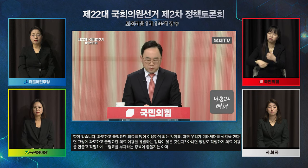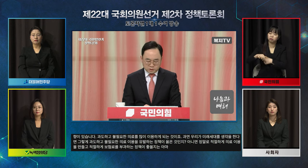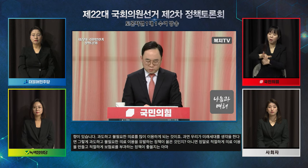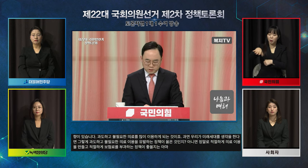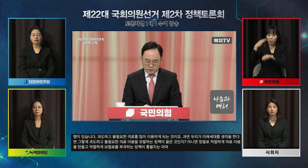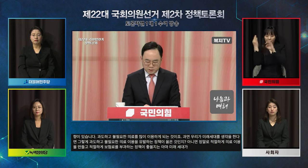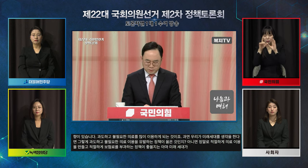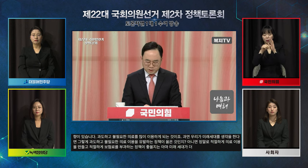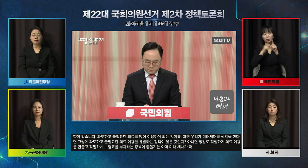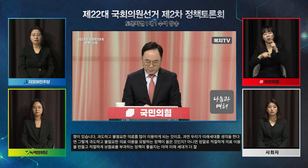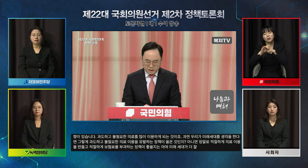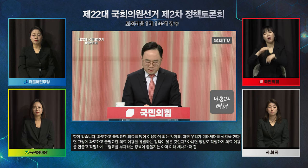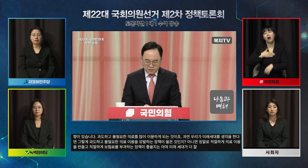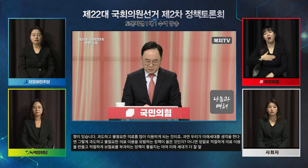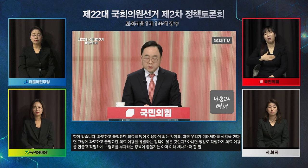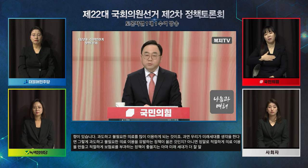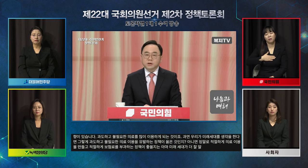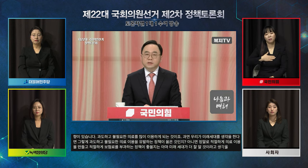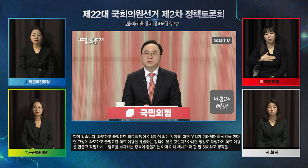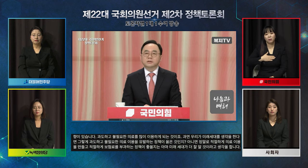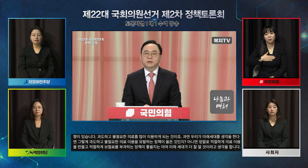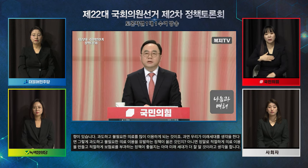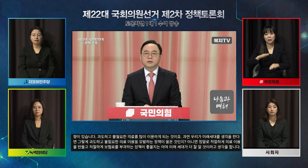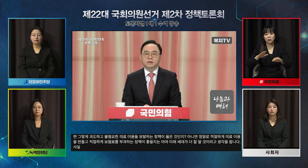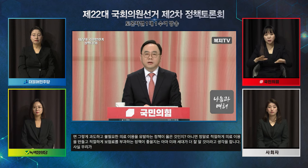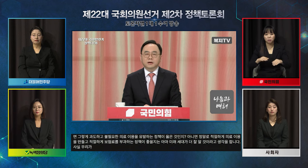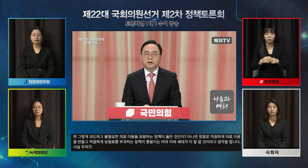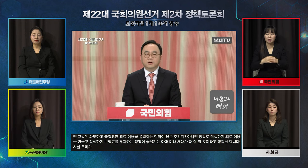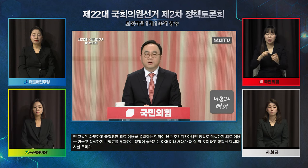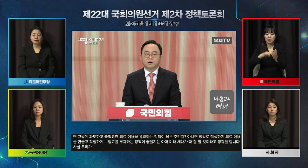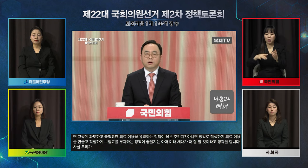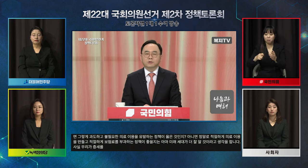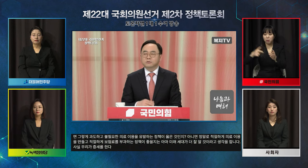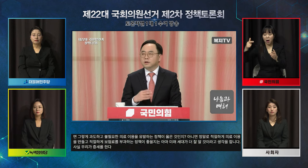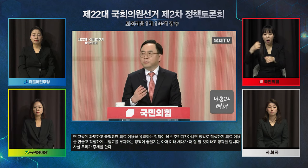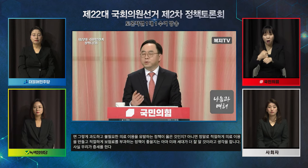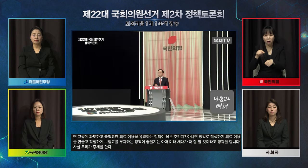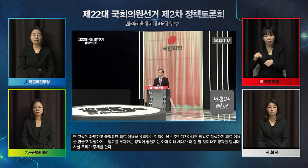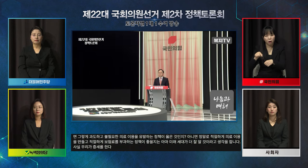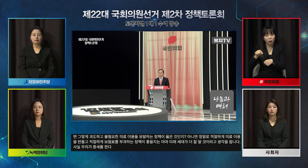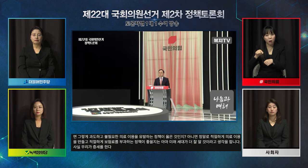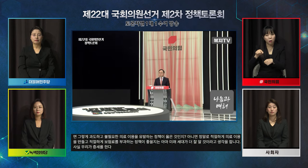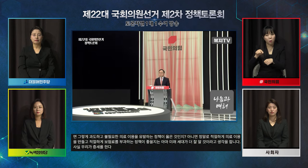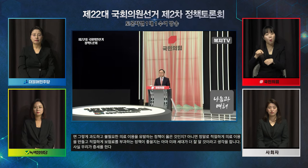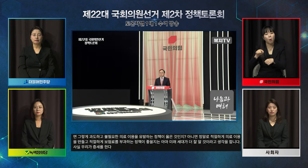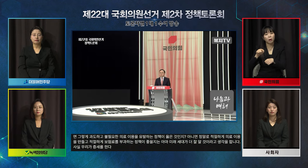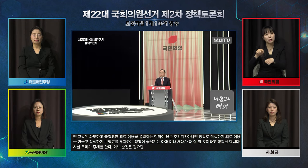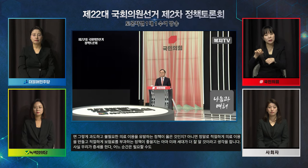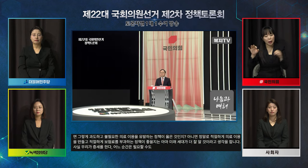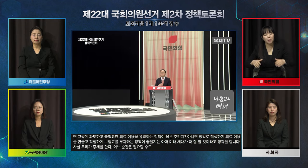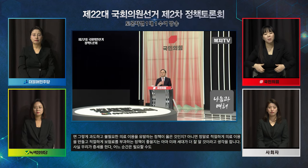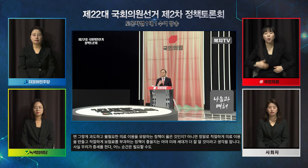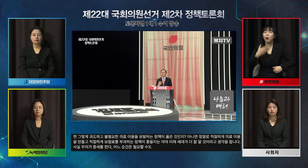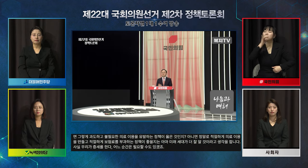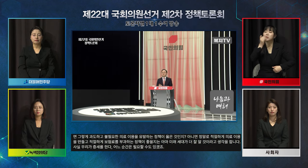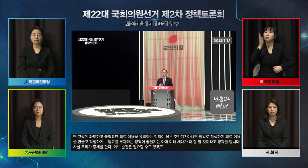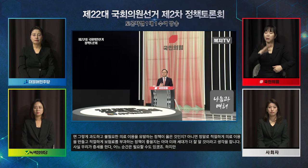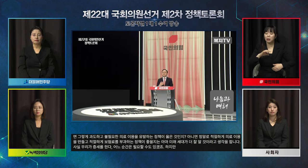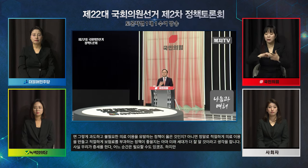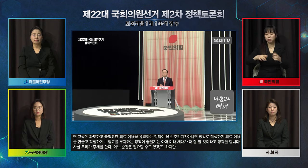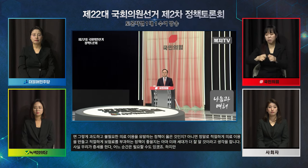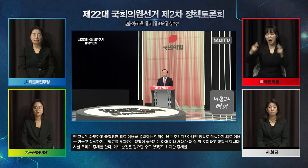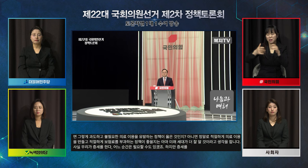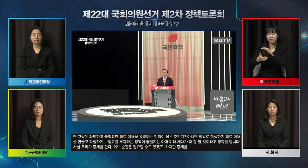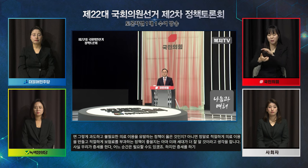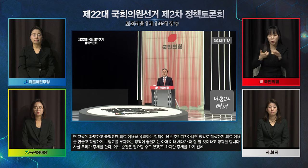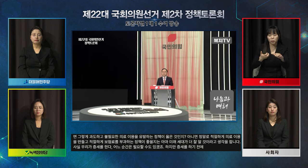더 잘 알 것이라고 생각을 합니다. 사실 우리가 증세를 한다 어느 순간에 필요할 수도 있겠죠. 하지만 증세를 하기 전에